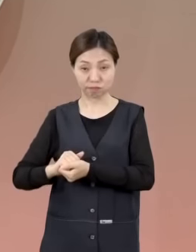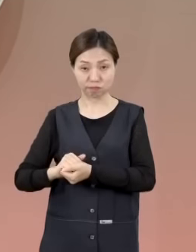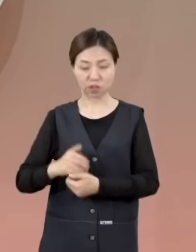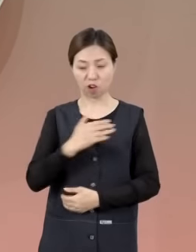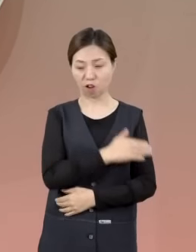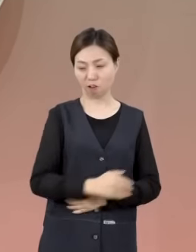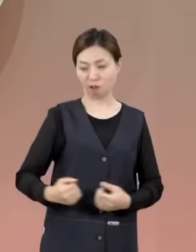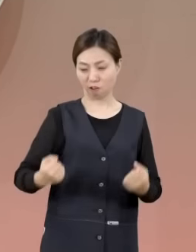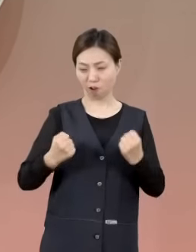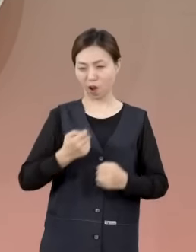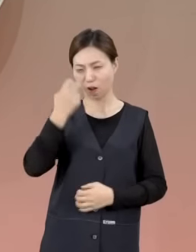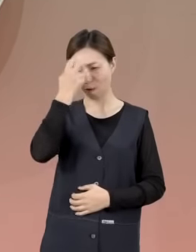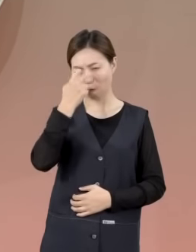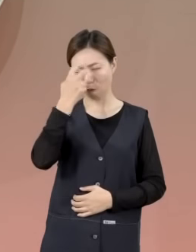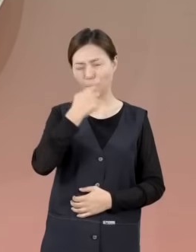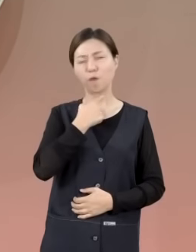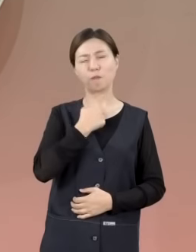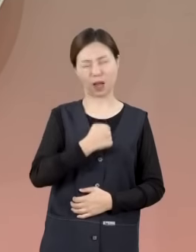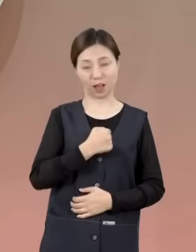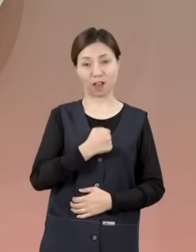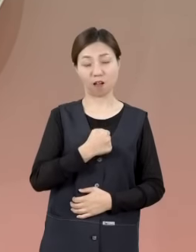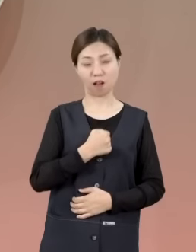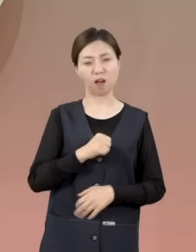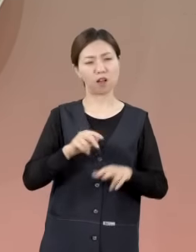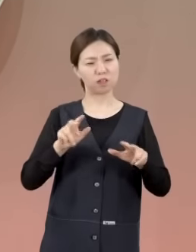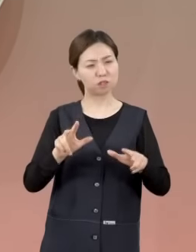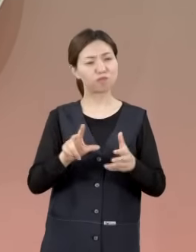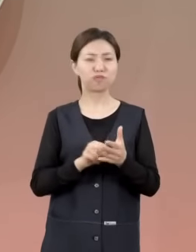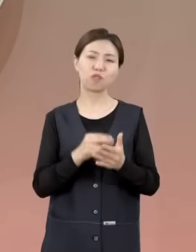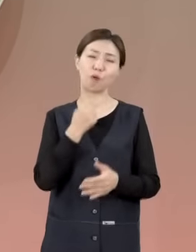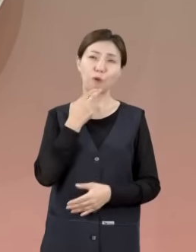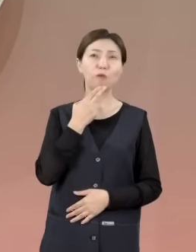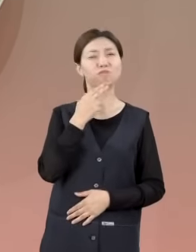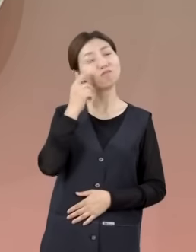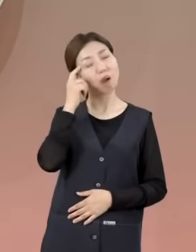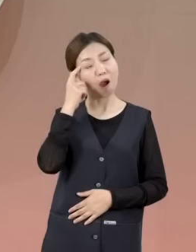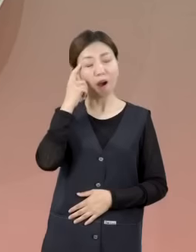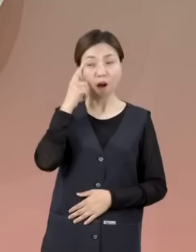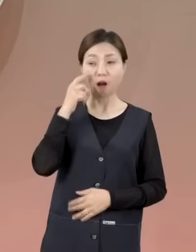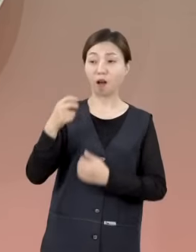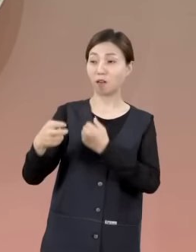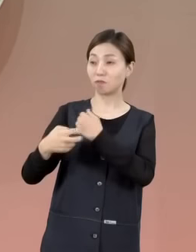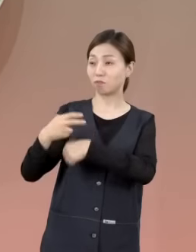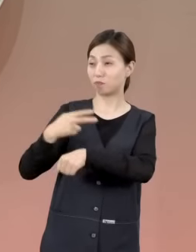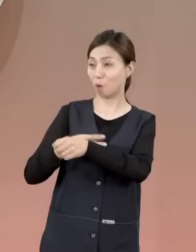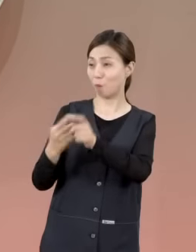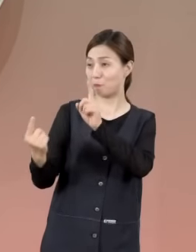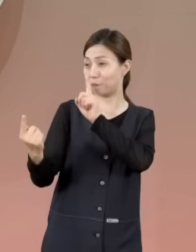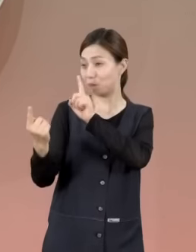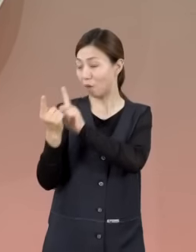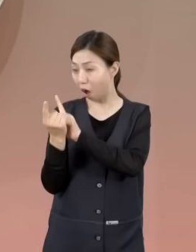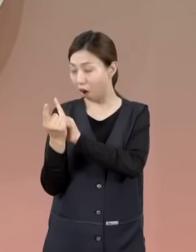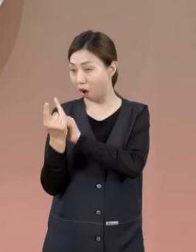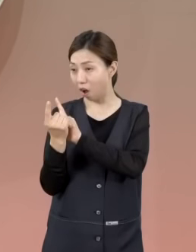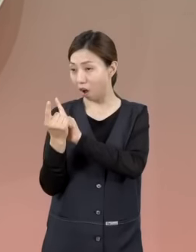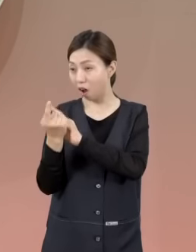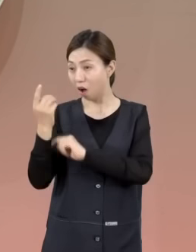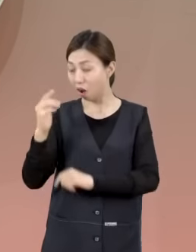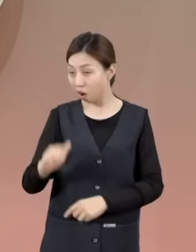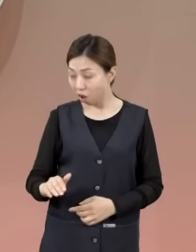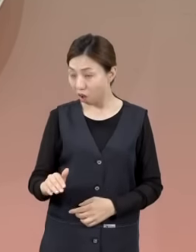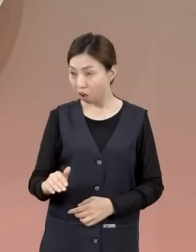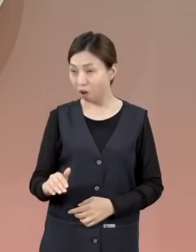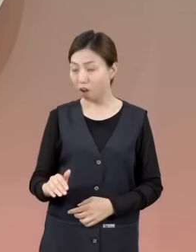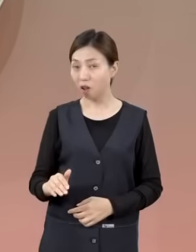검진을 받아왔기에 이번에도 별일 없겠지 생각하며 담당의사를